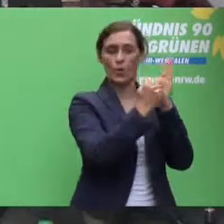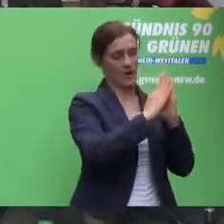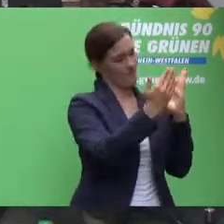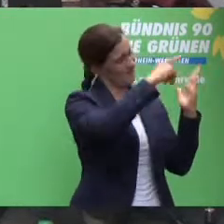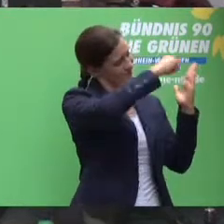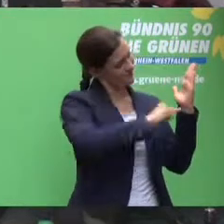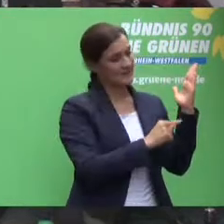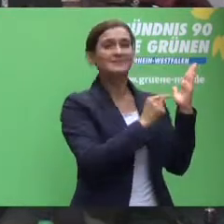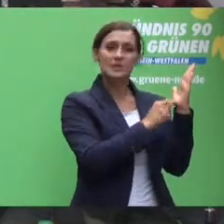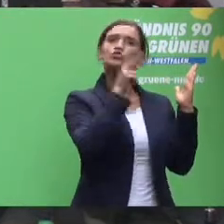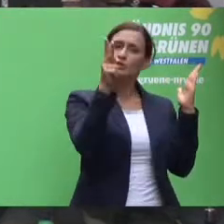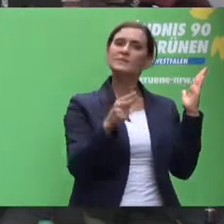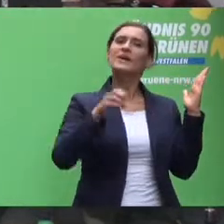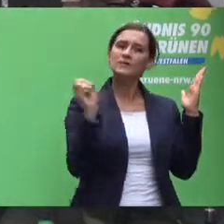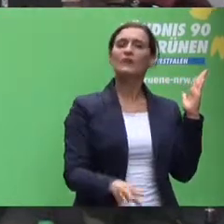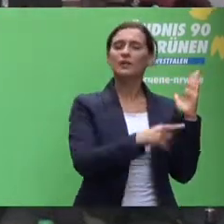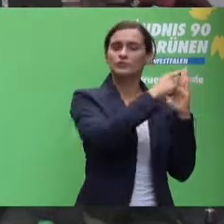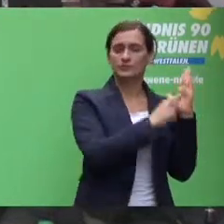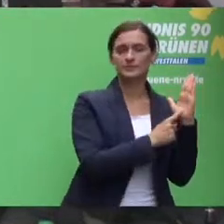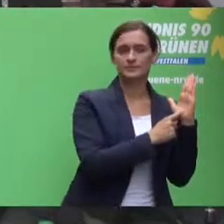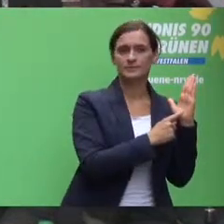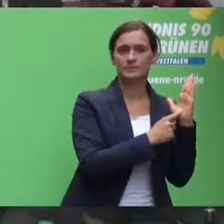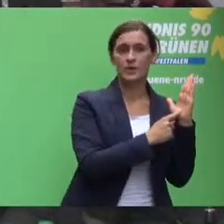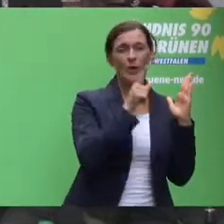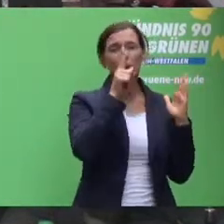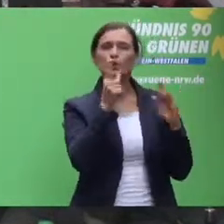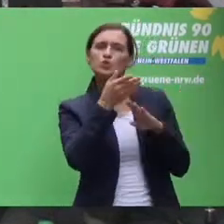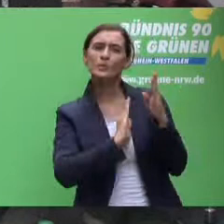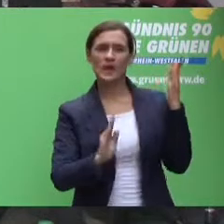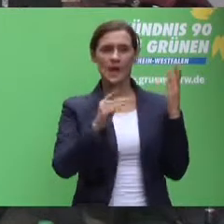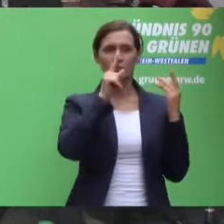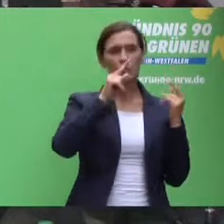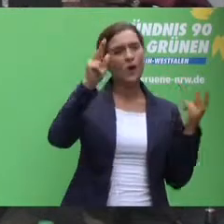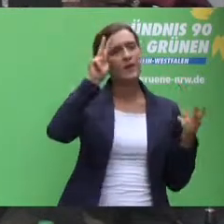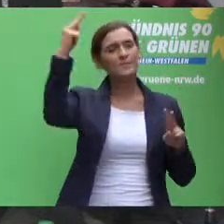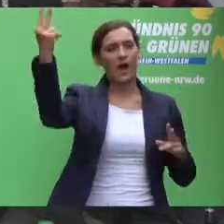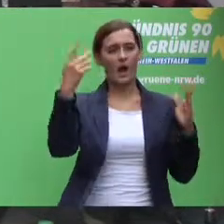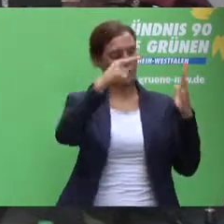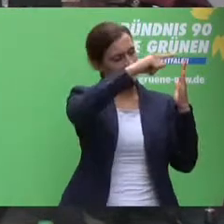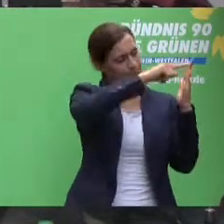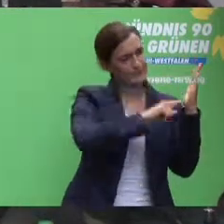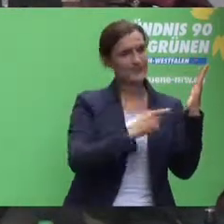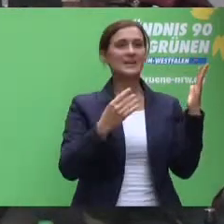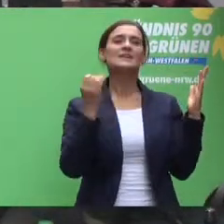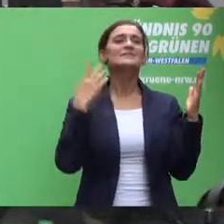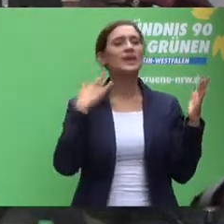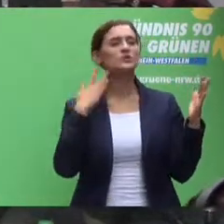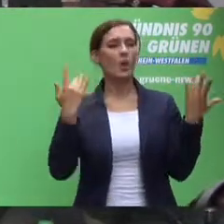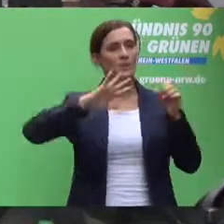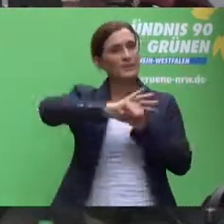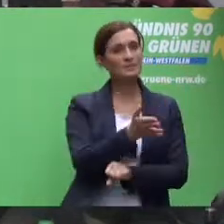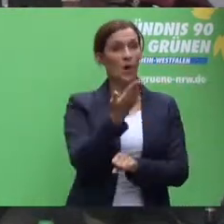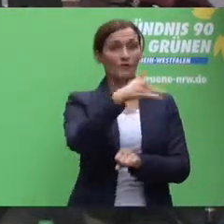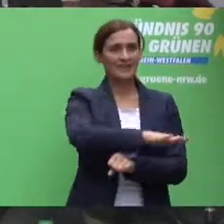falsch. Eine auch nur teilweise Liberalisierung des sexuellen Missbrauchs von Kindern,